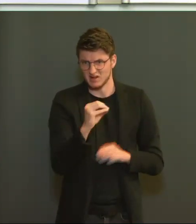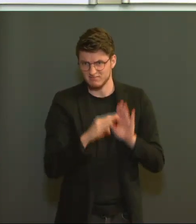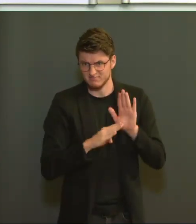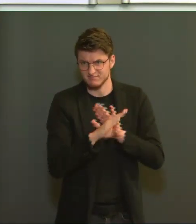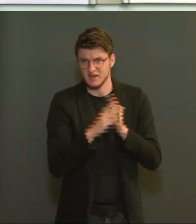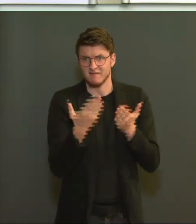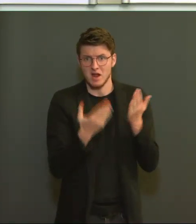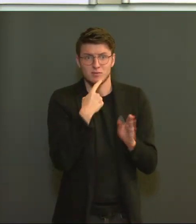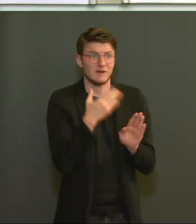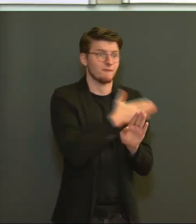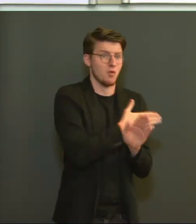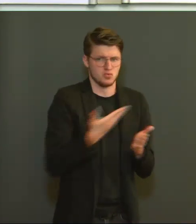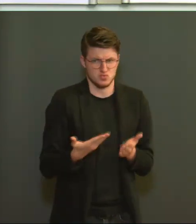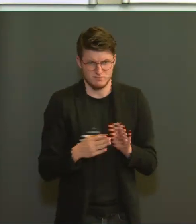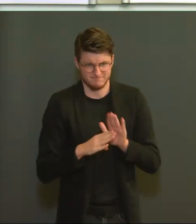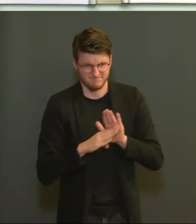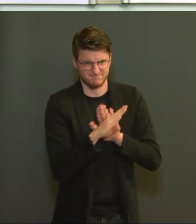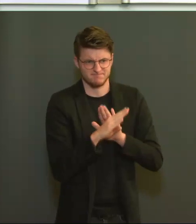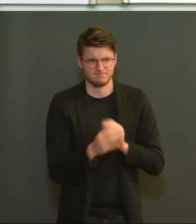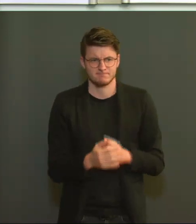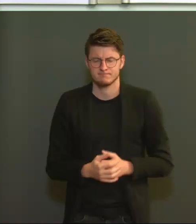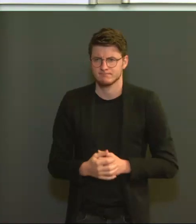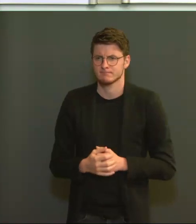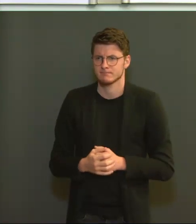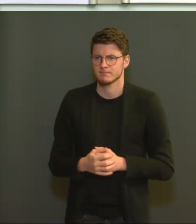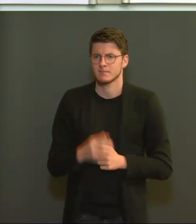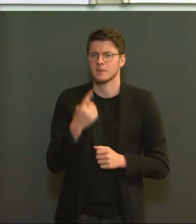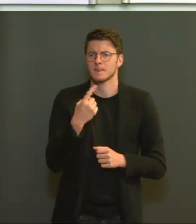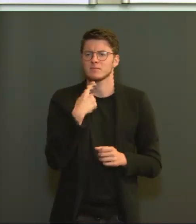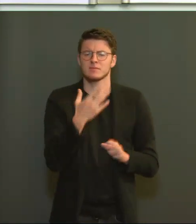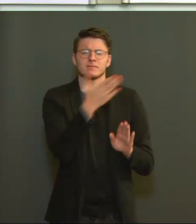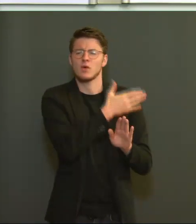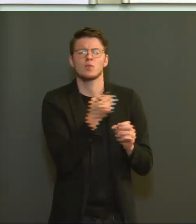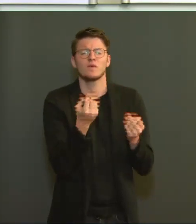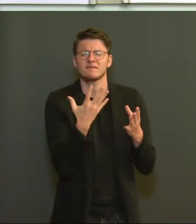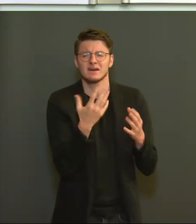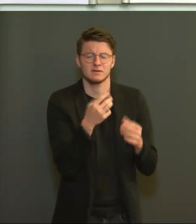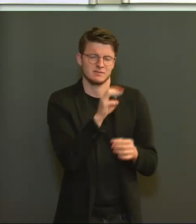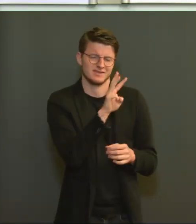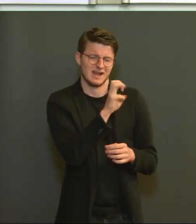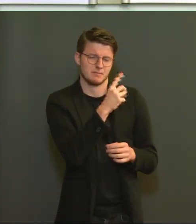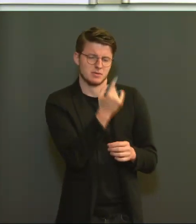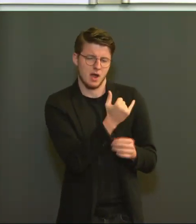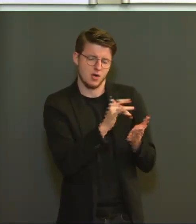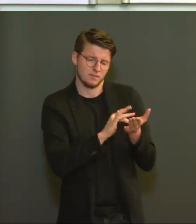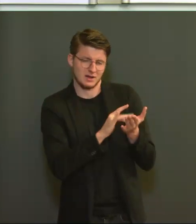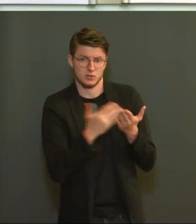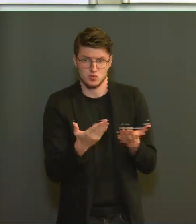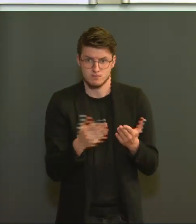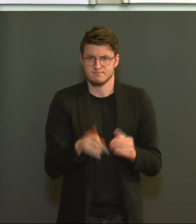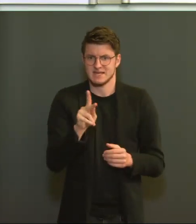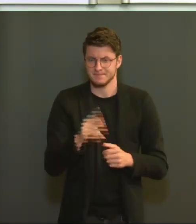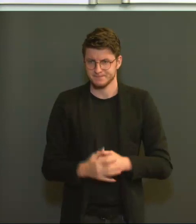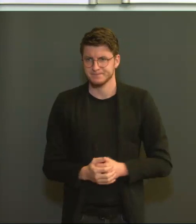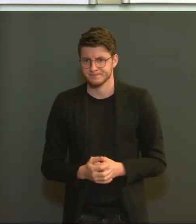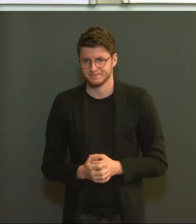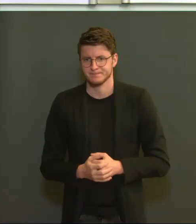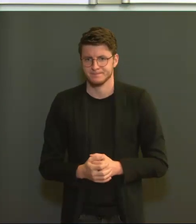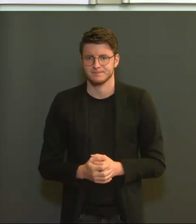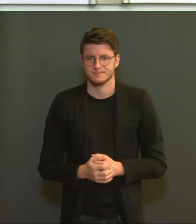de week ervoor, toen er nog gemiddeld 30 nieuwe opnames per dag waren. Op